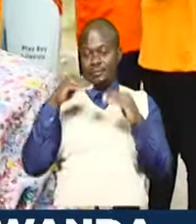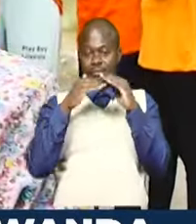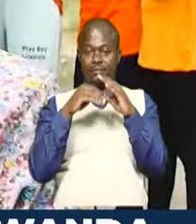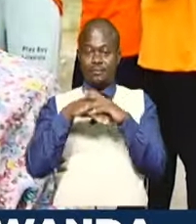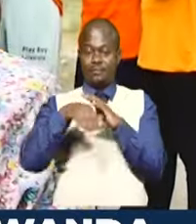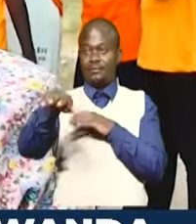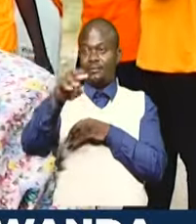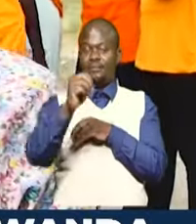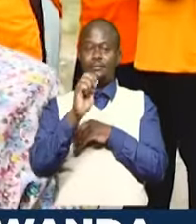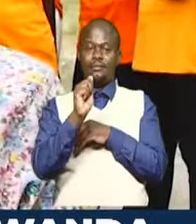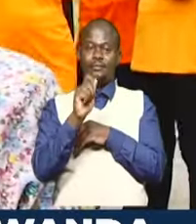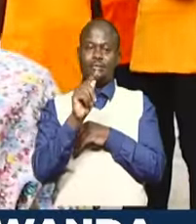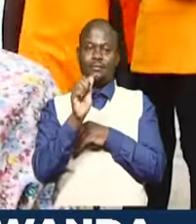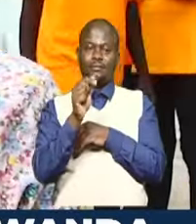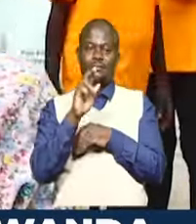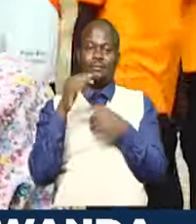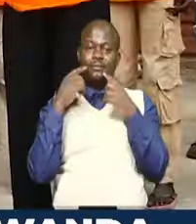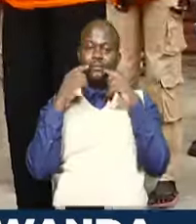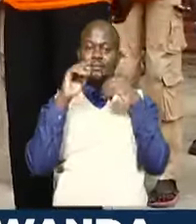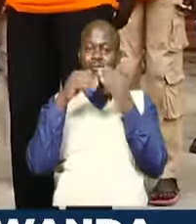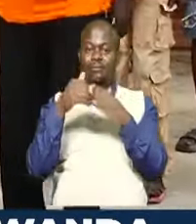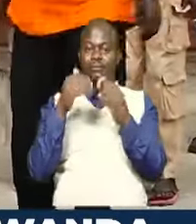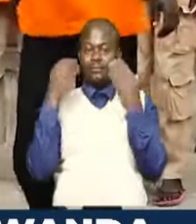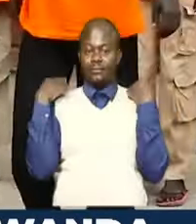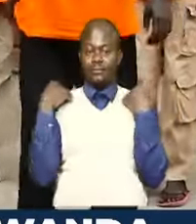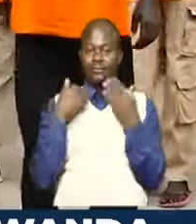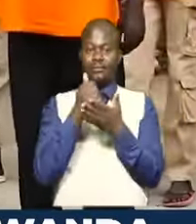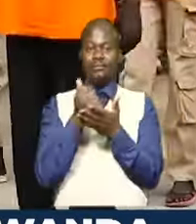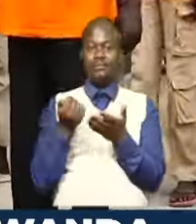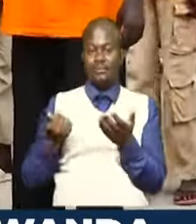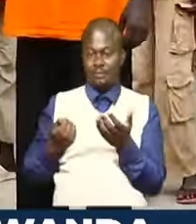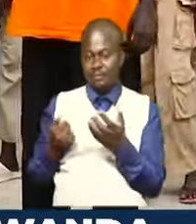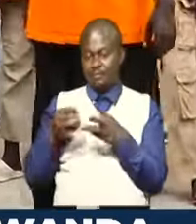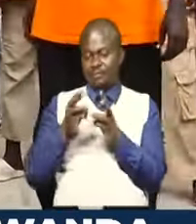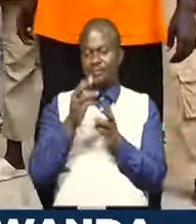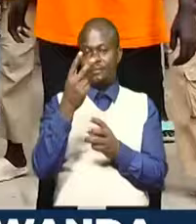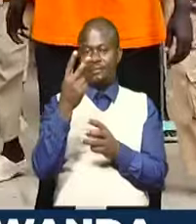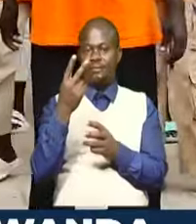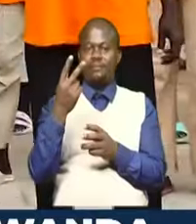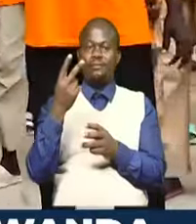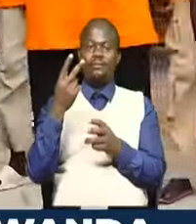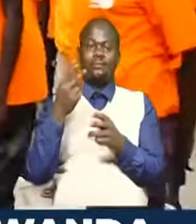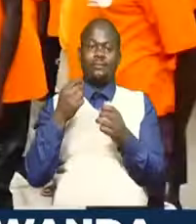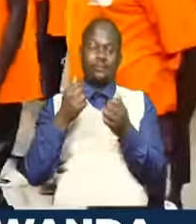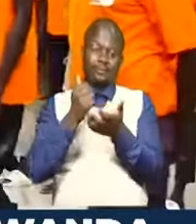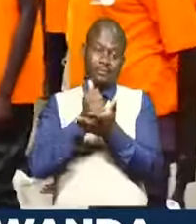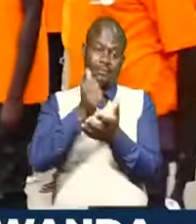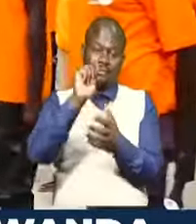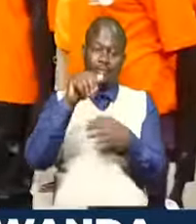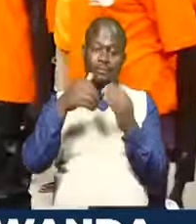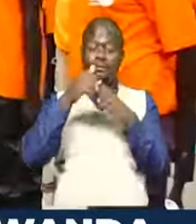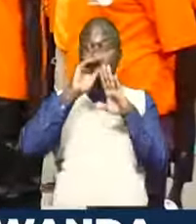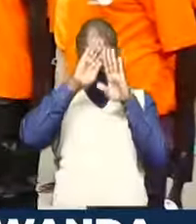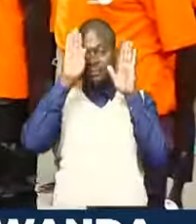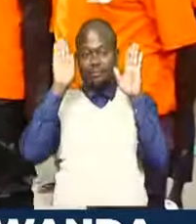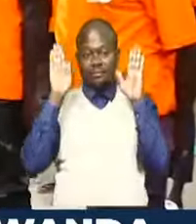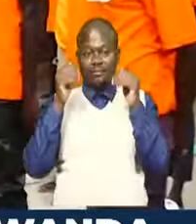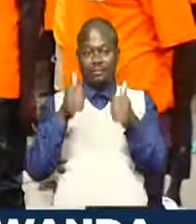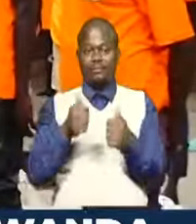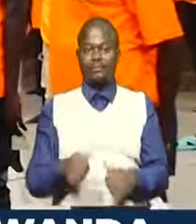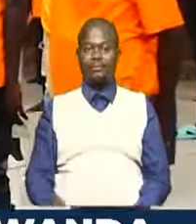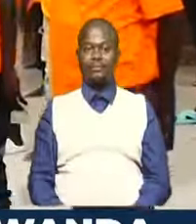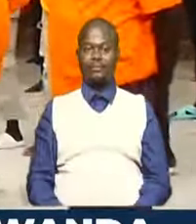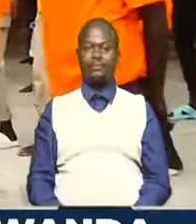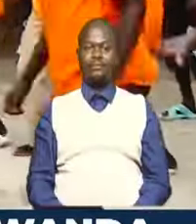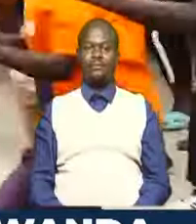gace ka Marakal avuga ko iyi myitozo ifasha abakobwa mu buryo bubiri harimo kwitabara no kwisobanukirwa. This is